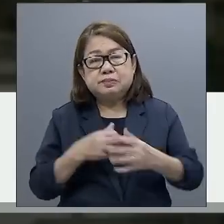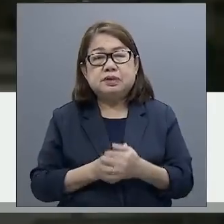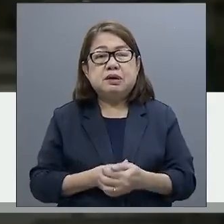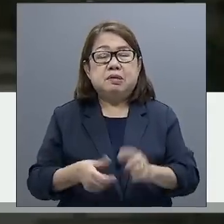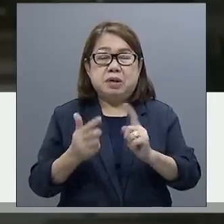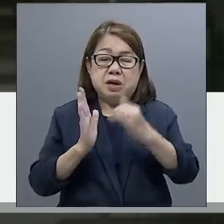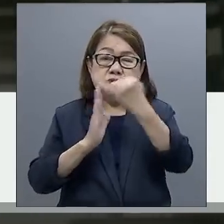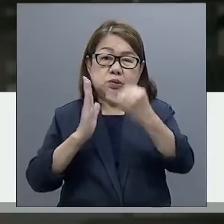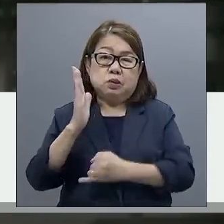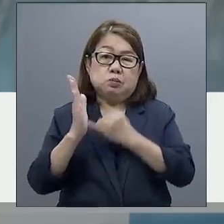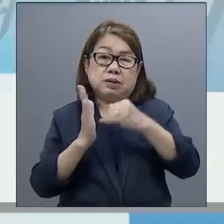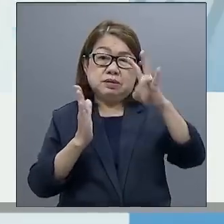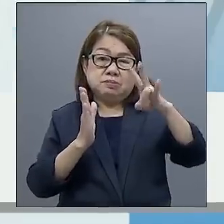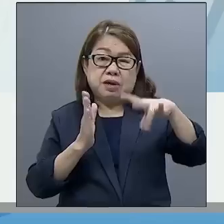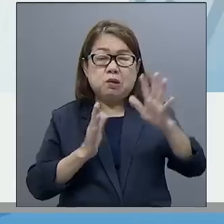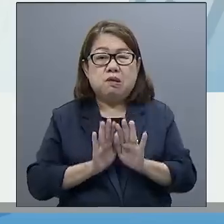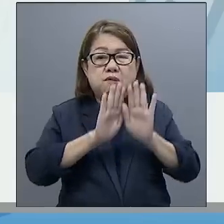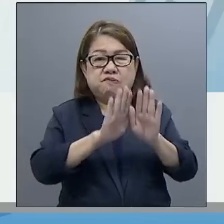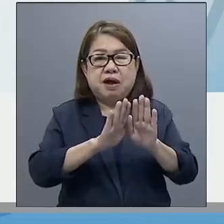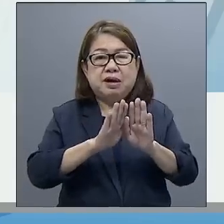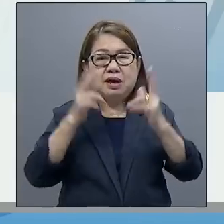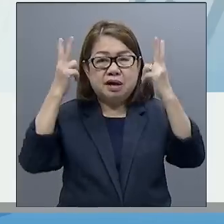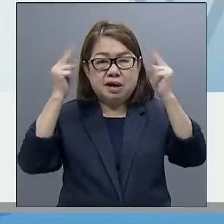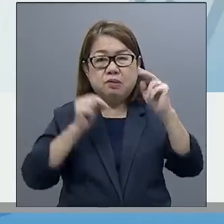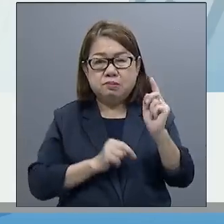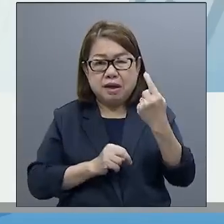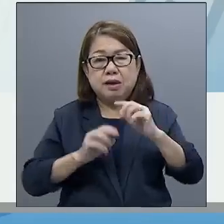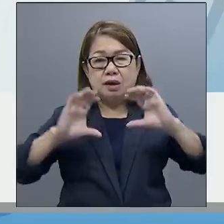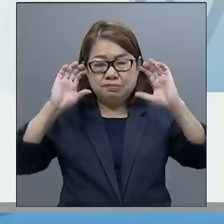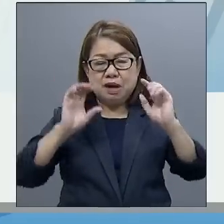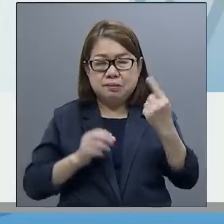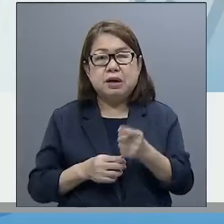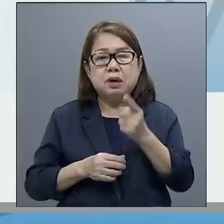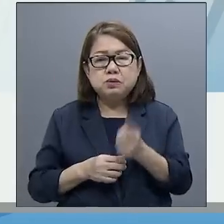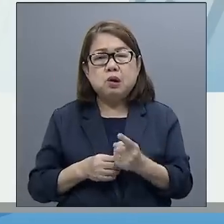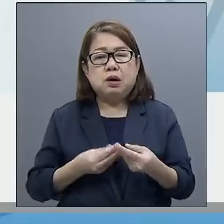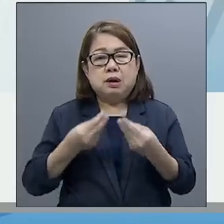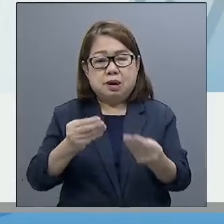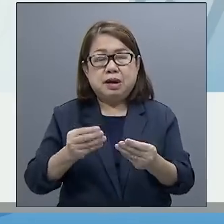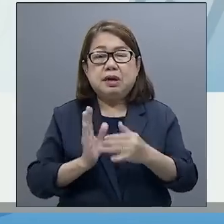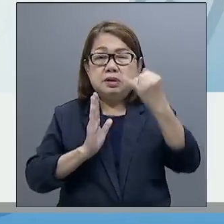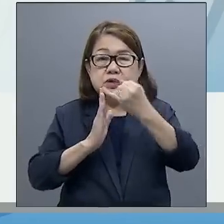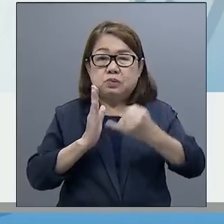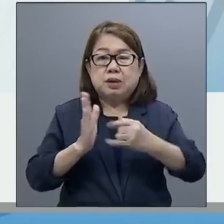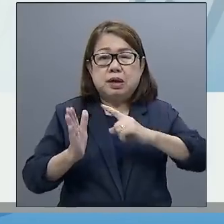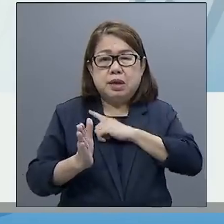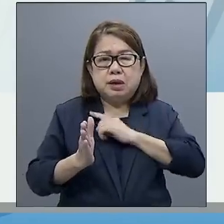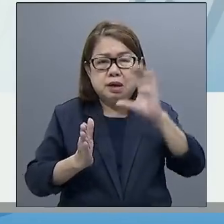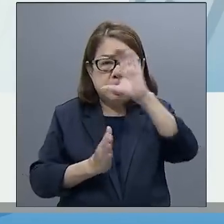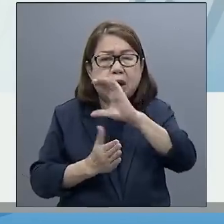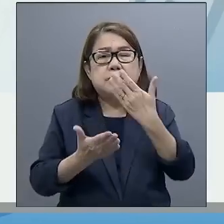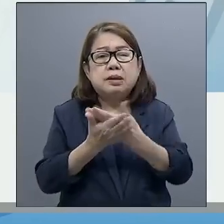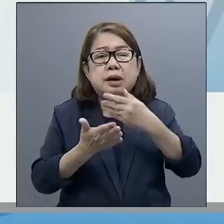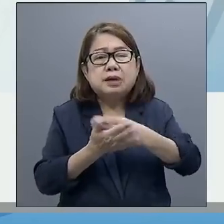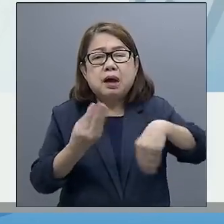7000แห่งจะฝากไปยังว่าที่รัฐบาลชุดใหม่ค่ะคือเรื่องของการกำหนดเพิ่มให้ท้องถิ่นนั้นสามารถหารายได้เพิ่มเพิ่ม